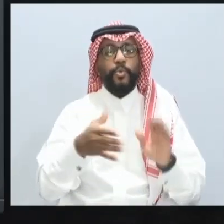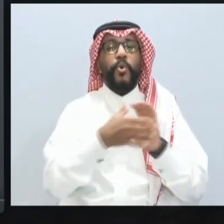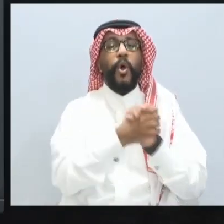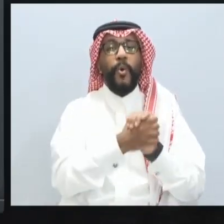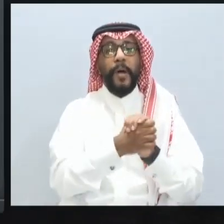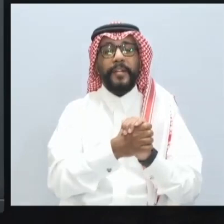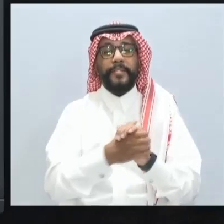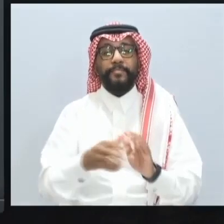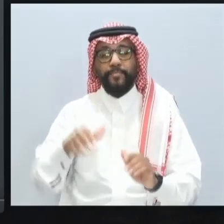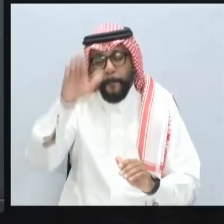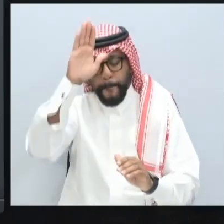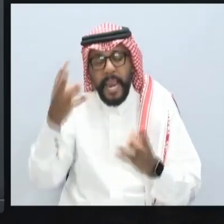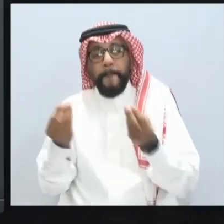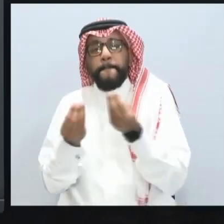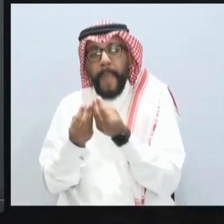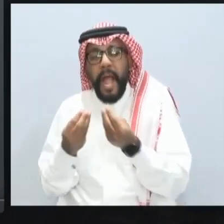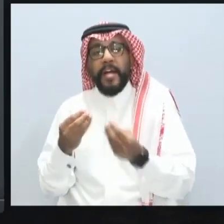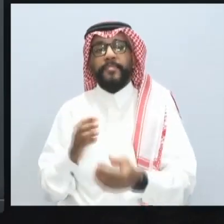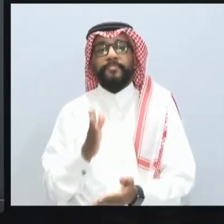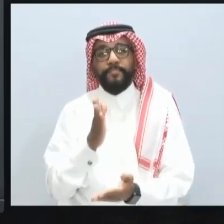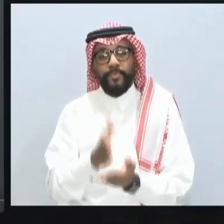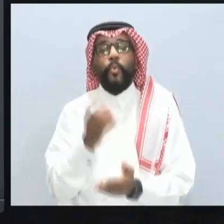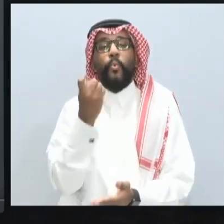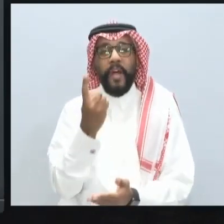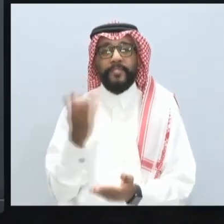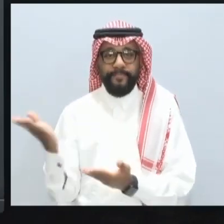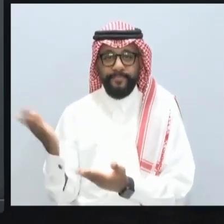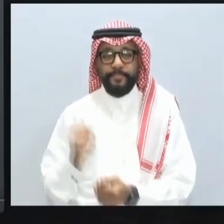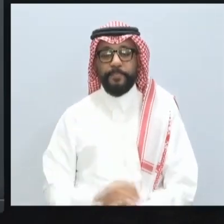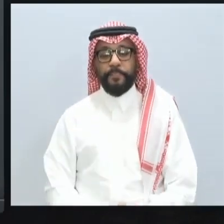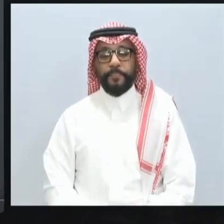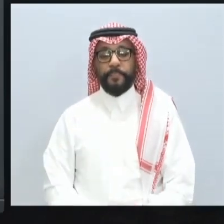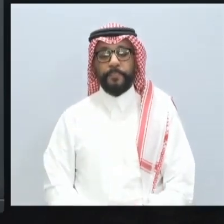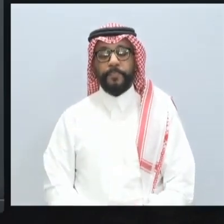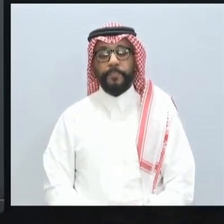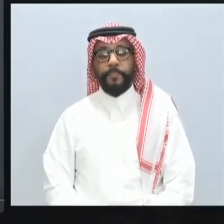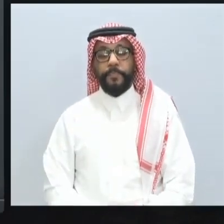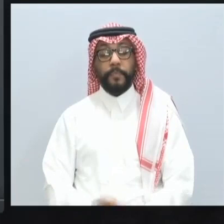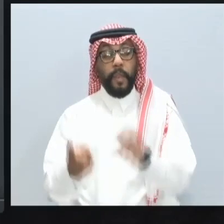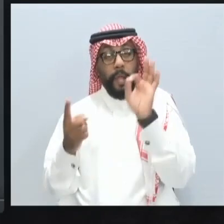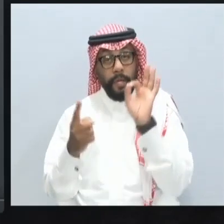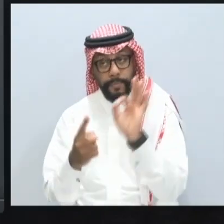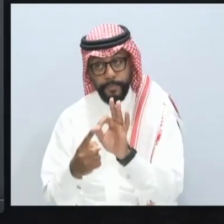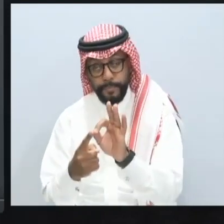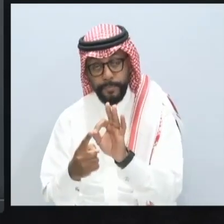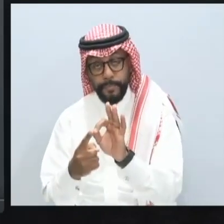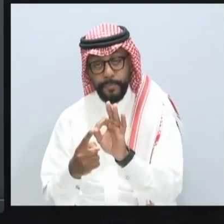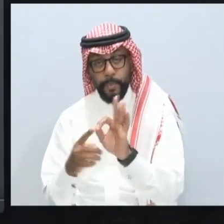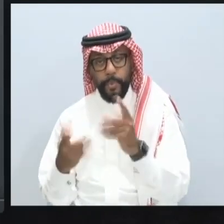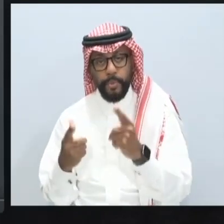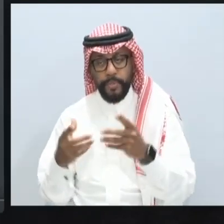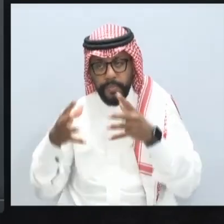الفرقه ما هي اهداف درسنا لهذا اليوم درسنا ان يتعرف الطالب على معنى الكفر شرعا